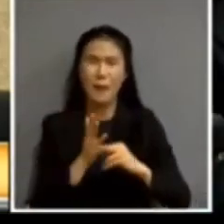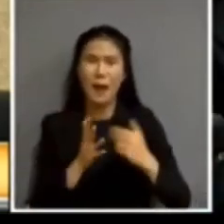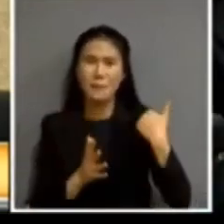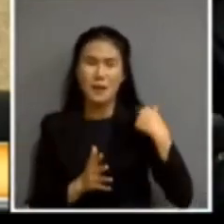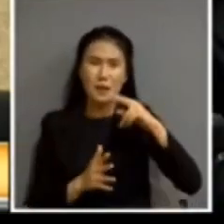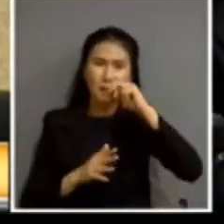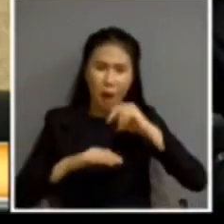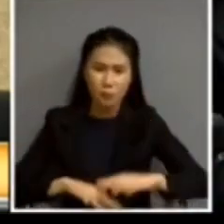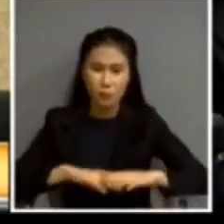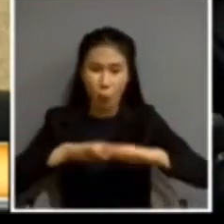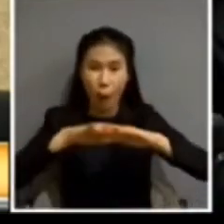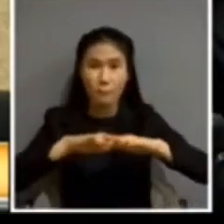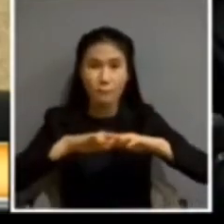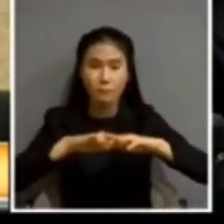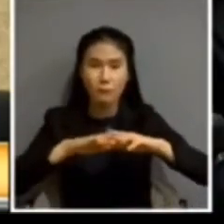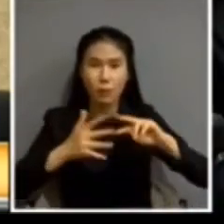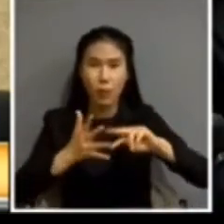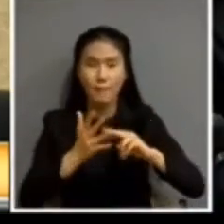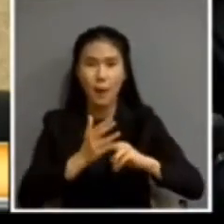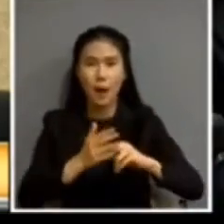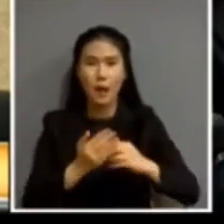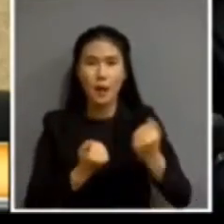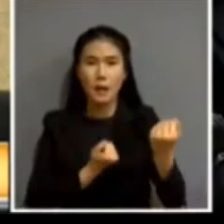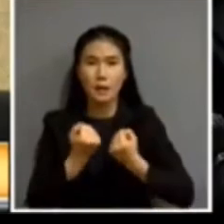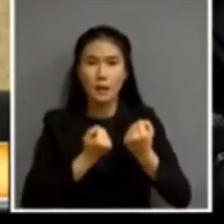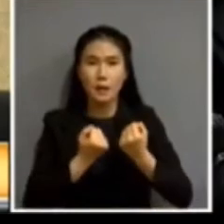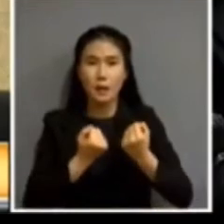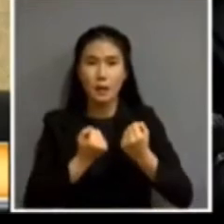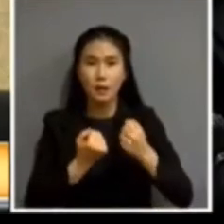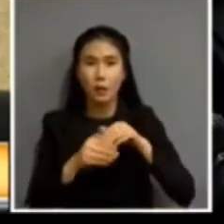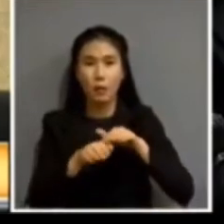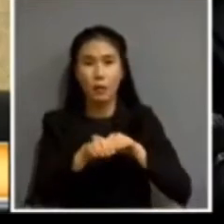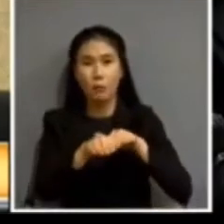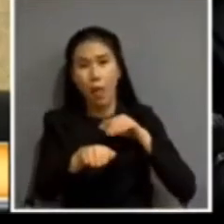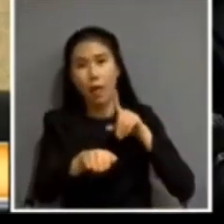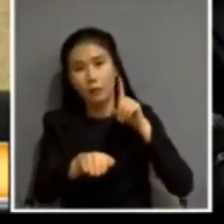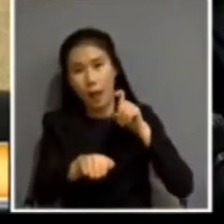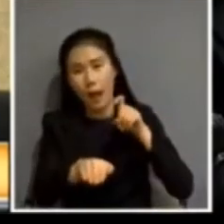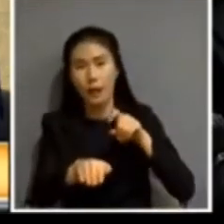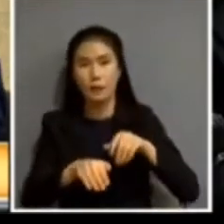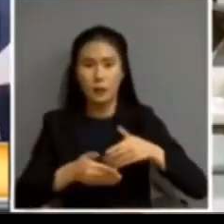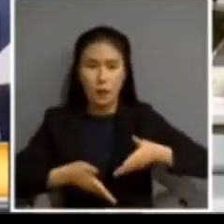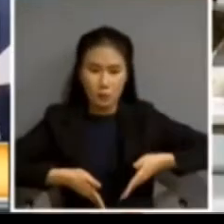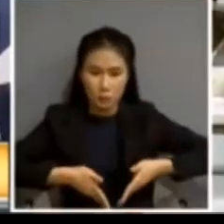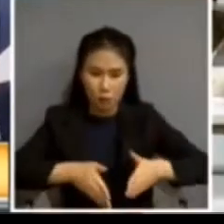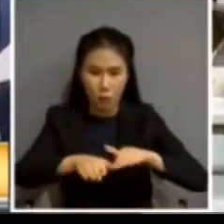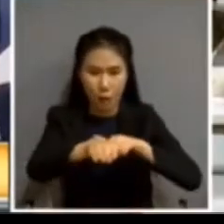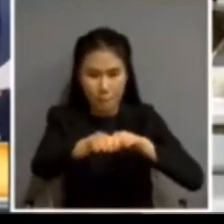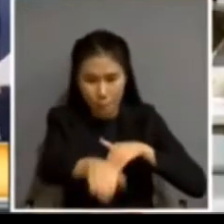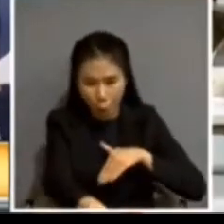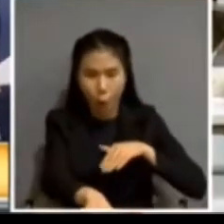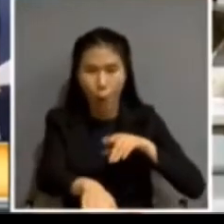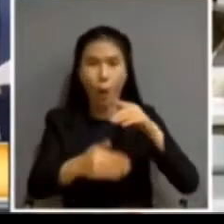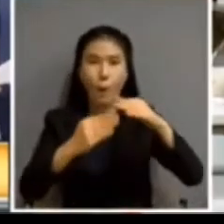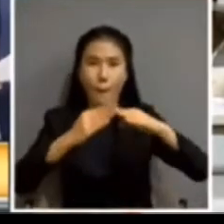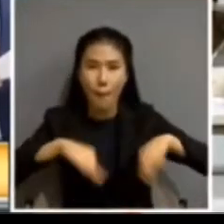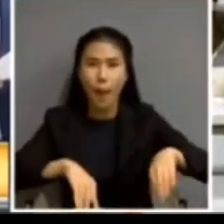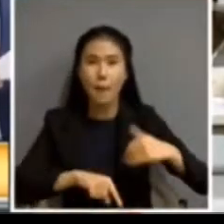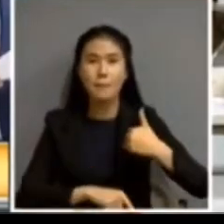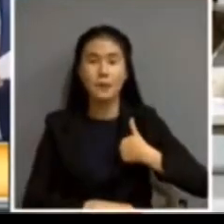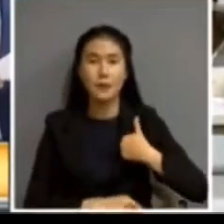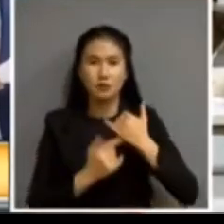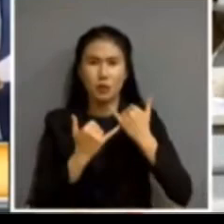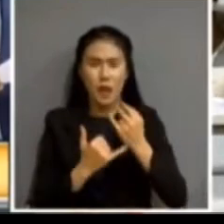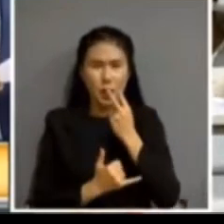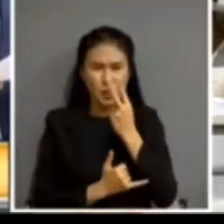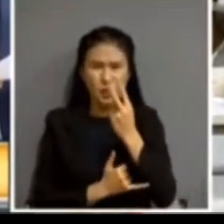น้ำท่วมเนี่ยทำให้ตัดขาดการคมนาคมของภาคใต้กับกรุงเทพมหานครถนนเส้นนี้เนี่ยนับวันจะ